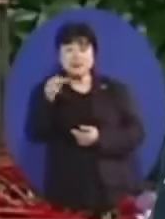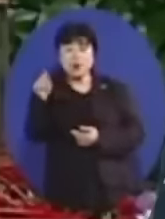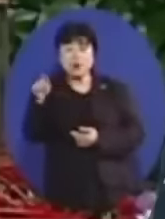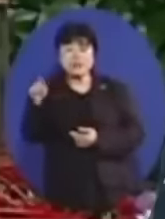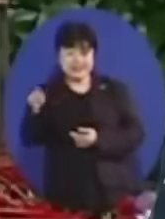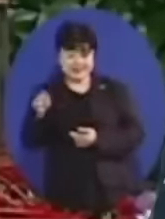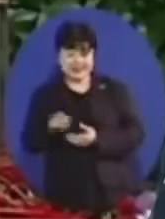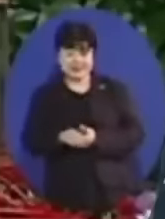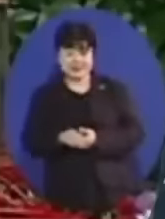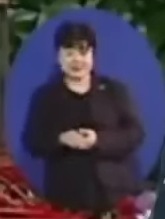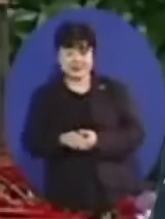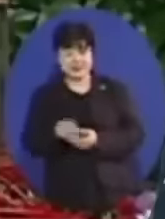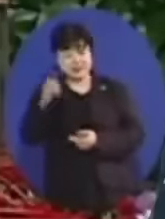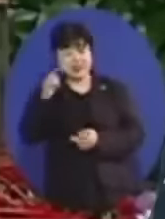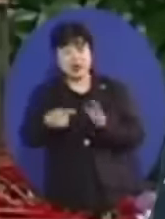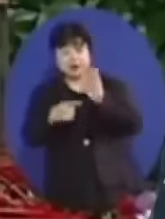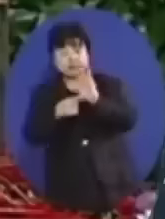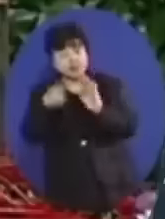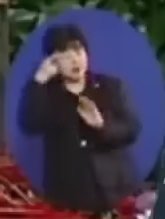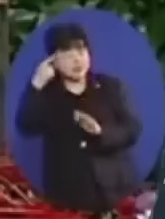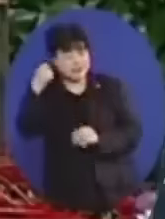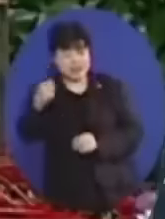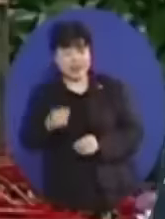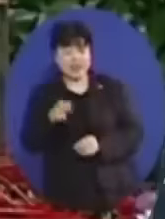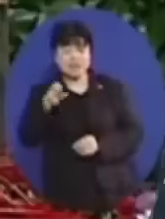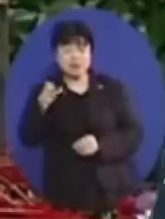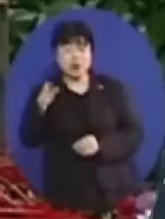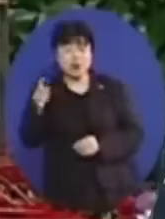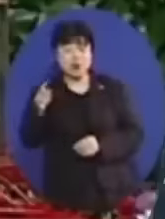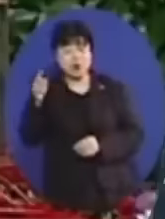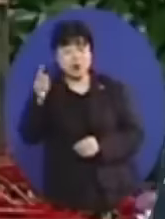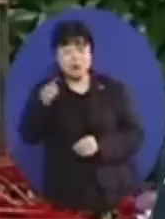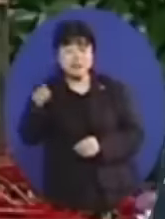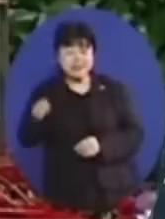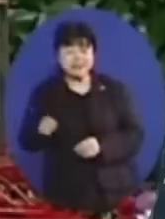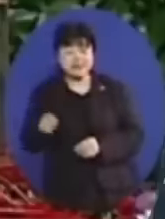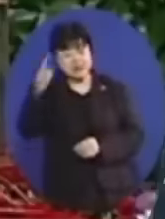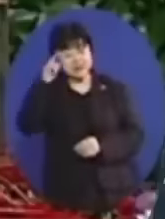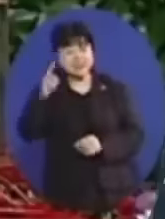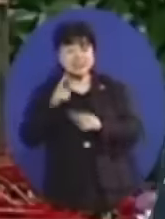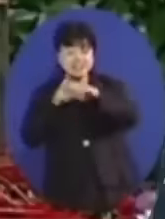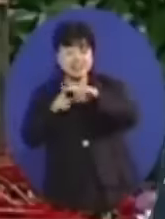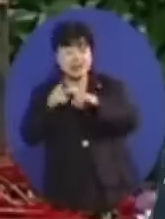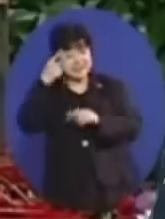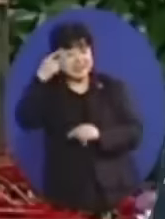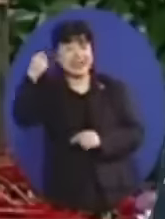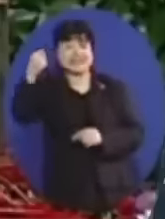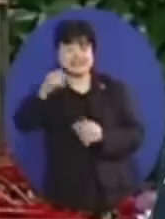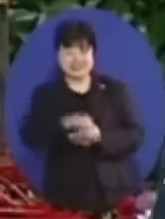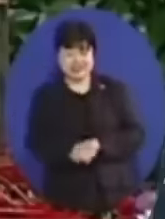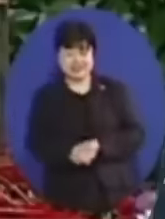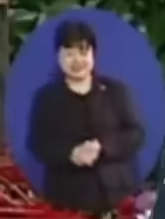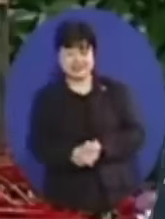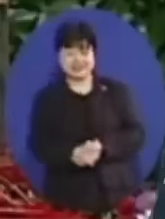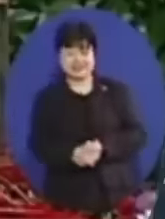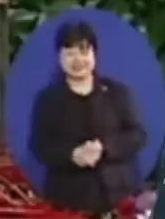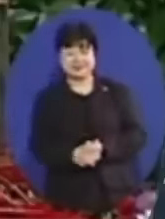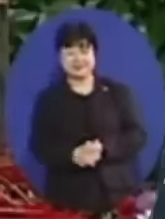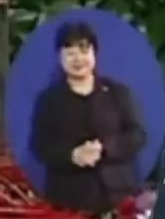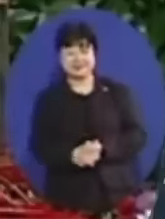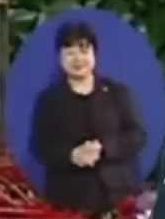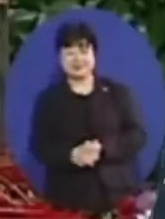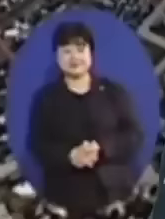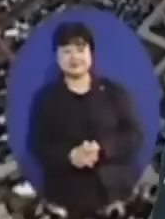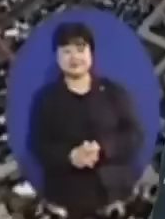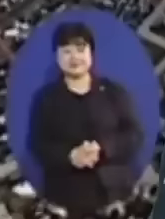75%는 부정적인 생각을 하고 25%만 긍정적인 생각을 한다고 하는